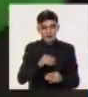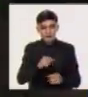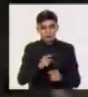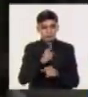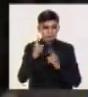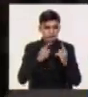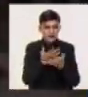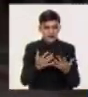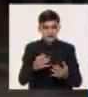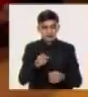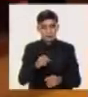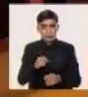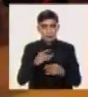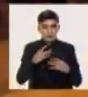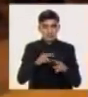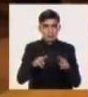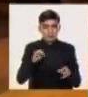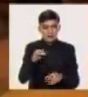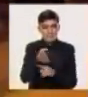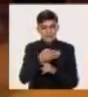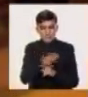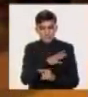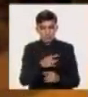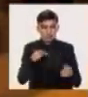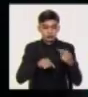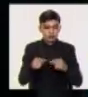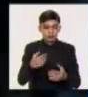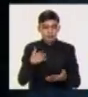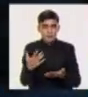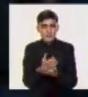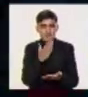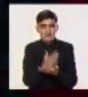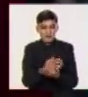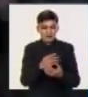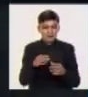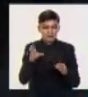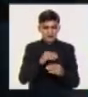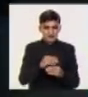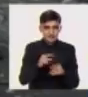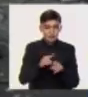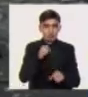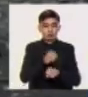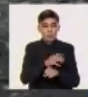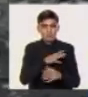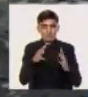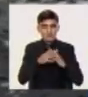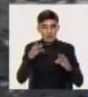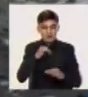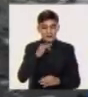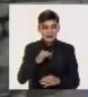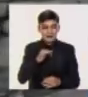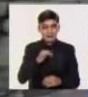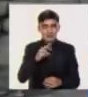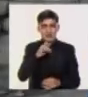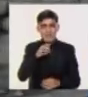салютами. Жители Баку вышли на улицы с флагами и стали поздравлять друг друга с победой. Именно так они расценили прекращение огня. Ситуация в